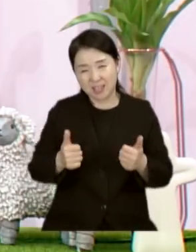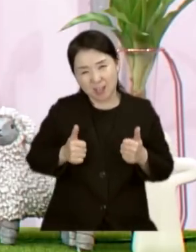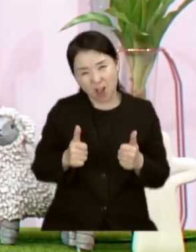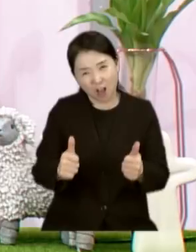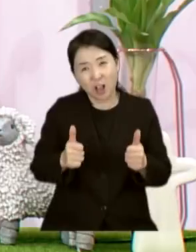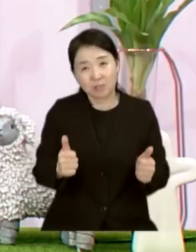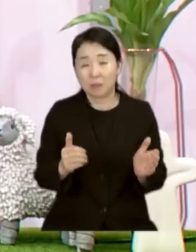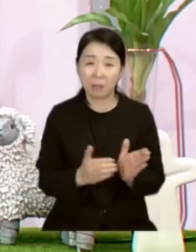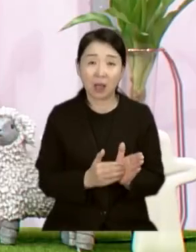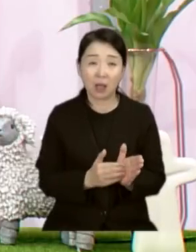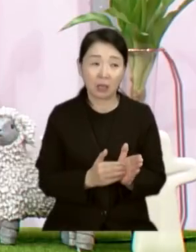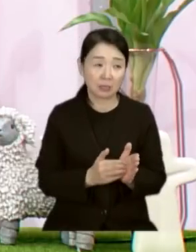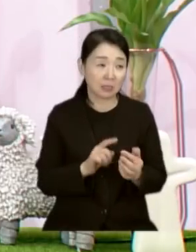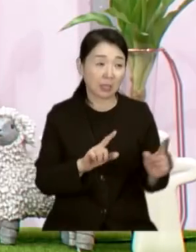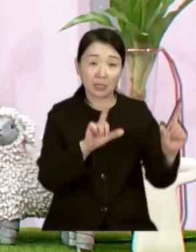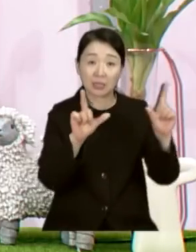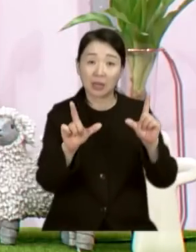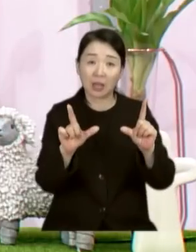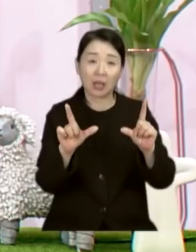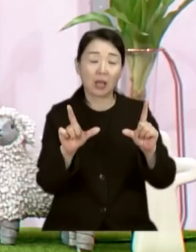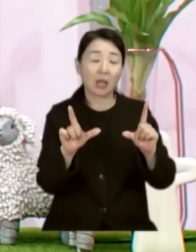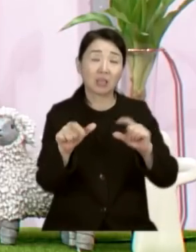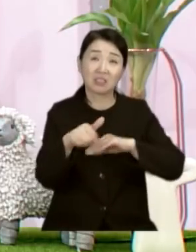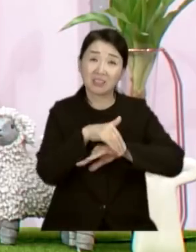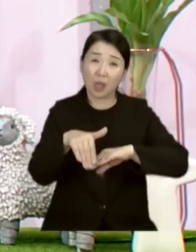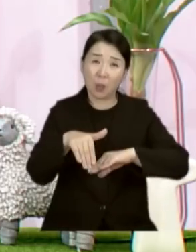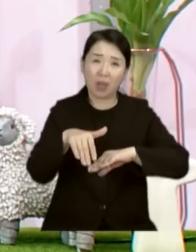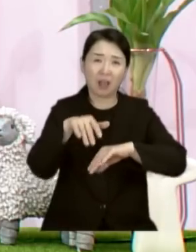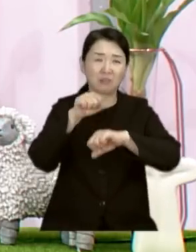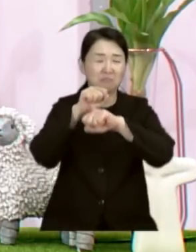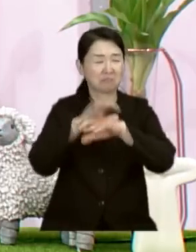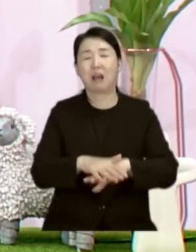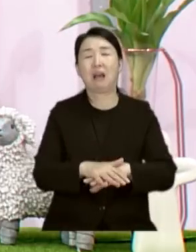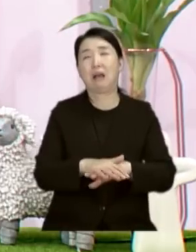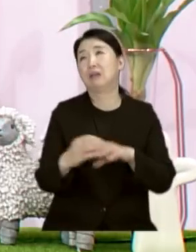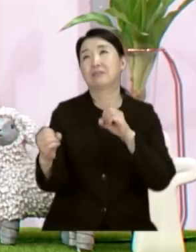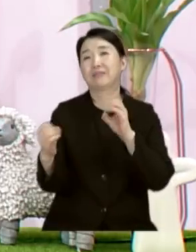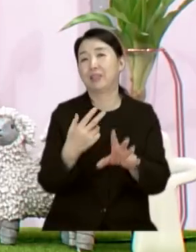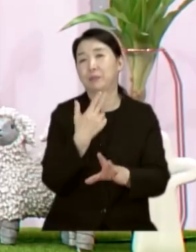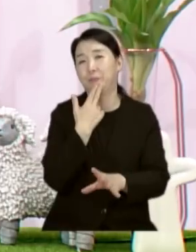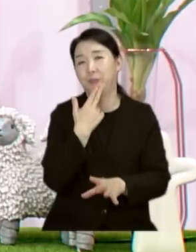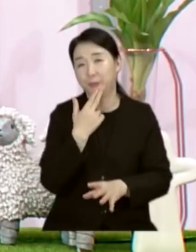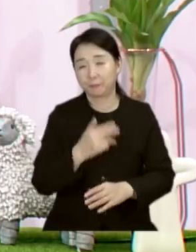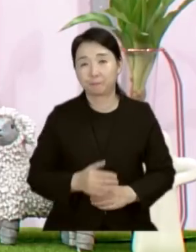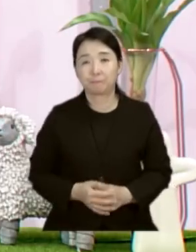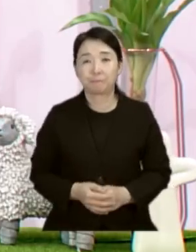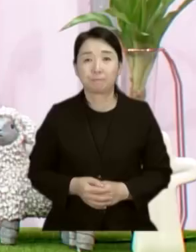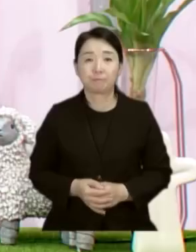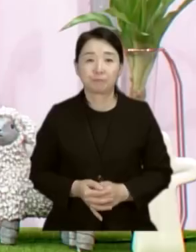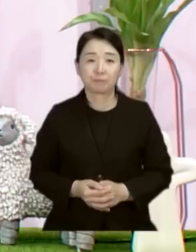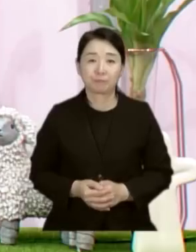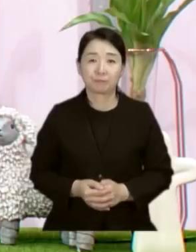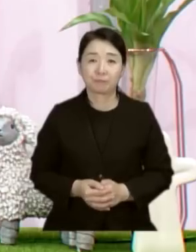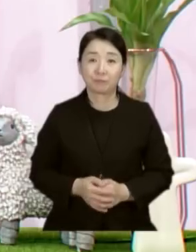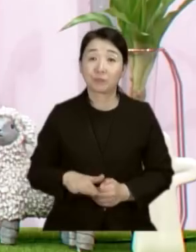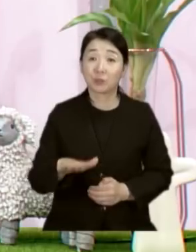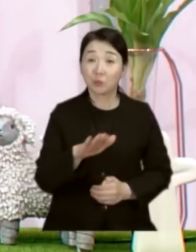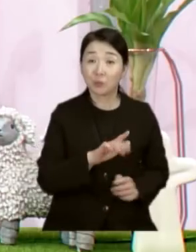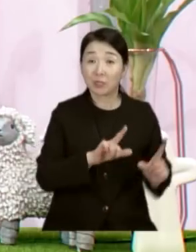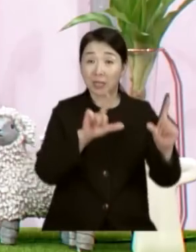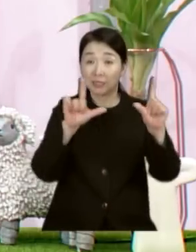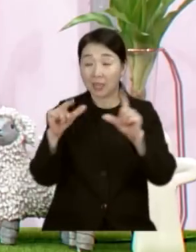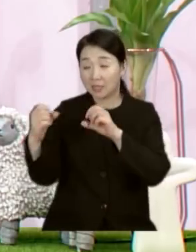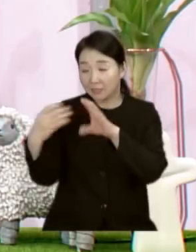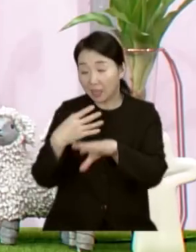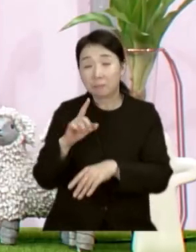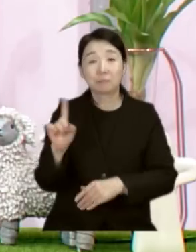더 하고 뭐 일을 더 해서 이렇게 살고 아무런 답조차도 되지 못하면 정말 우리가